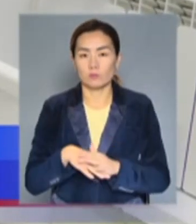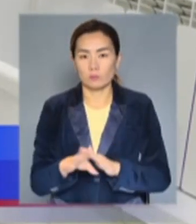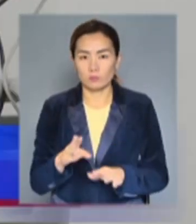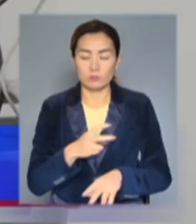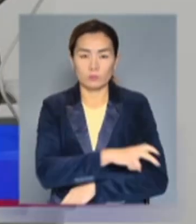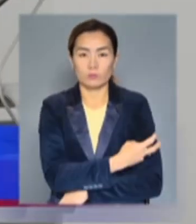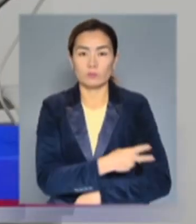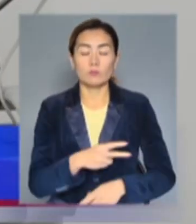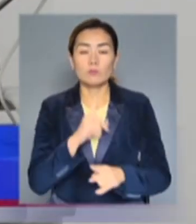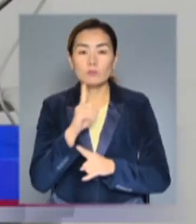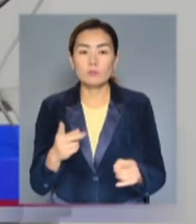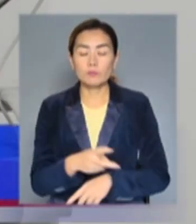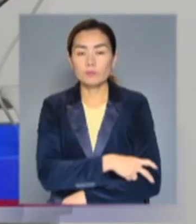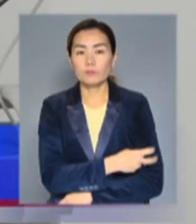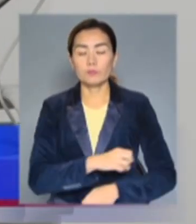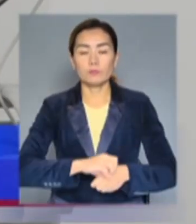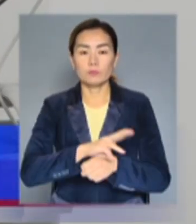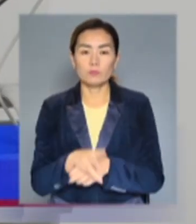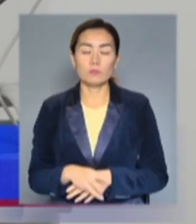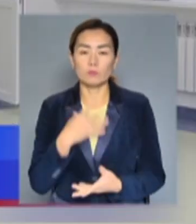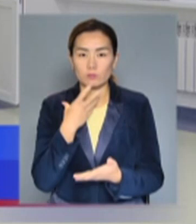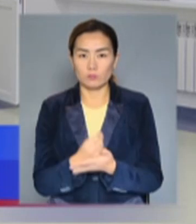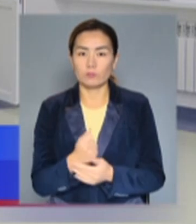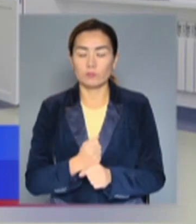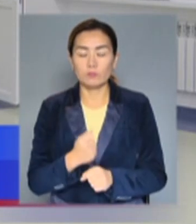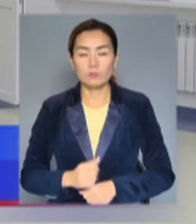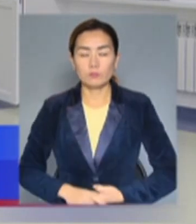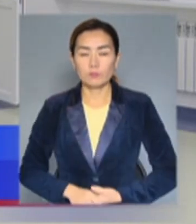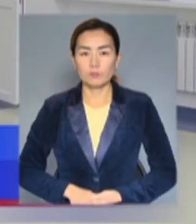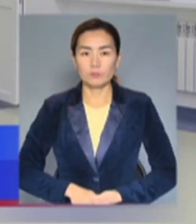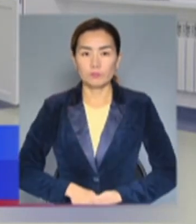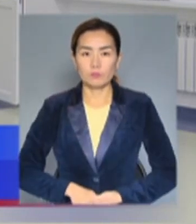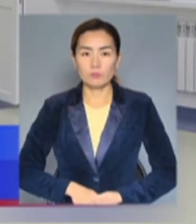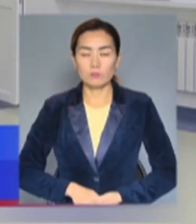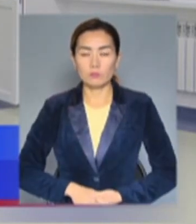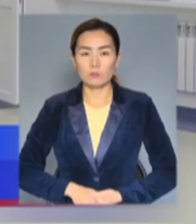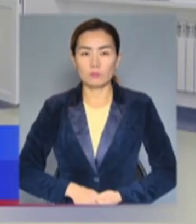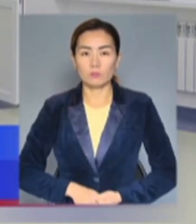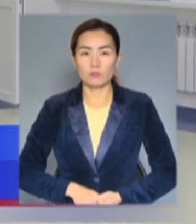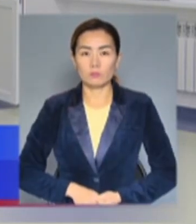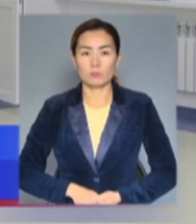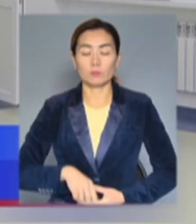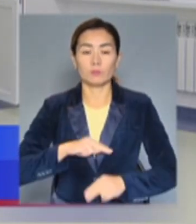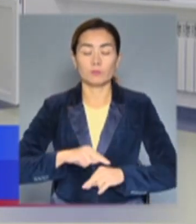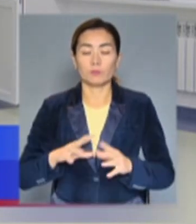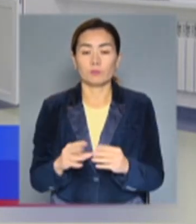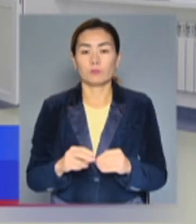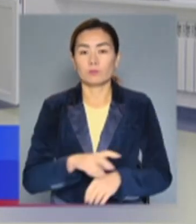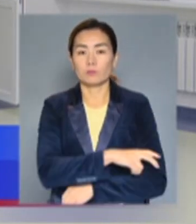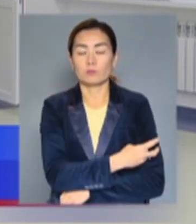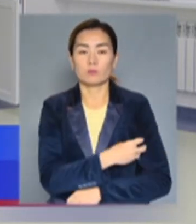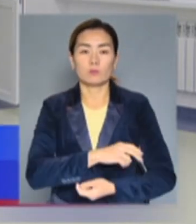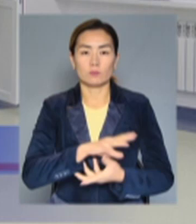Бұл аурухананың бір ерекшелігі медициналық жабдықтар отандық, дейді мамандар. Сонымен бірге ол жұмыспенен бірге осы жерге қажетті медициналық